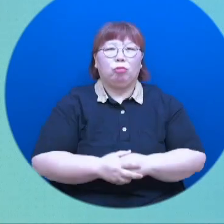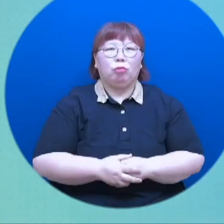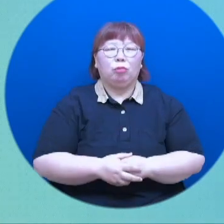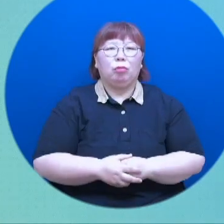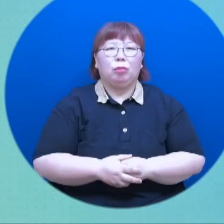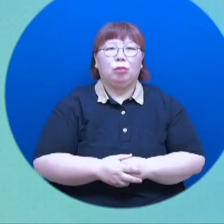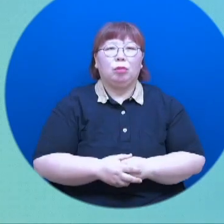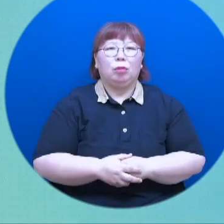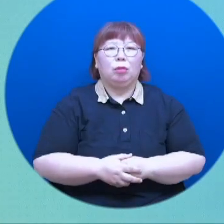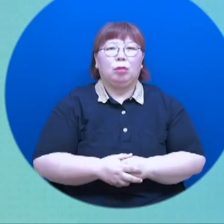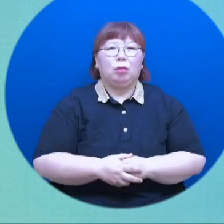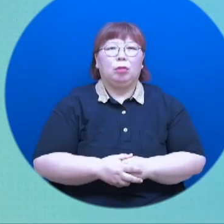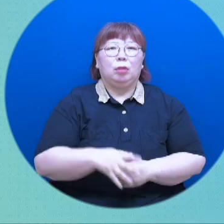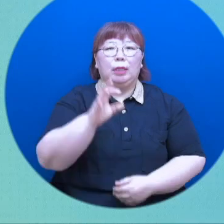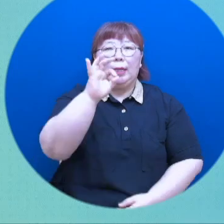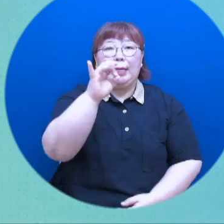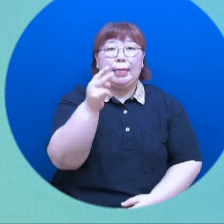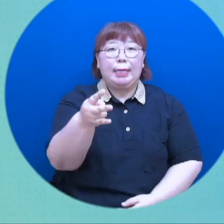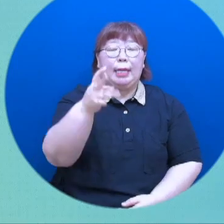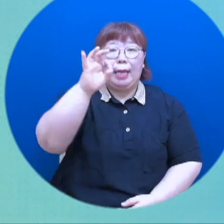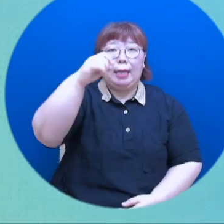예은 화장품